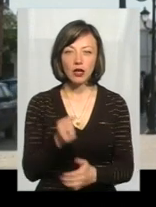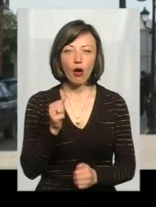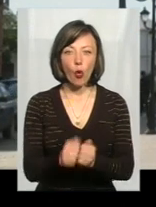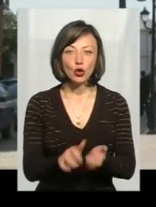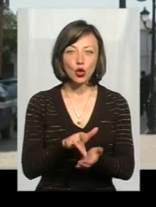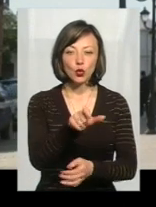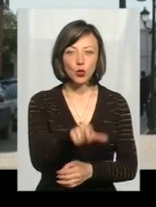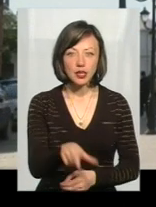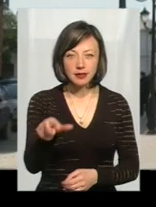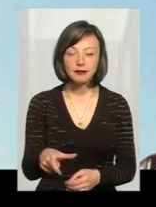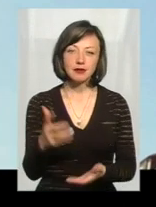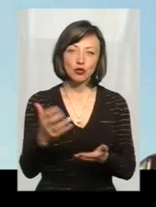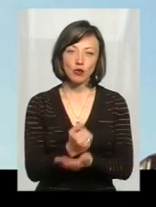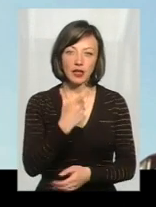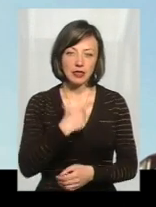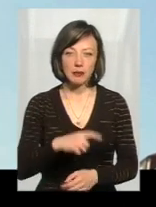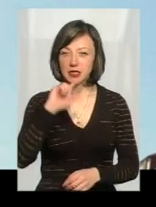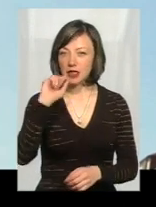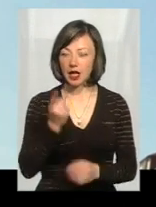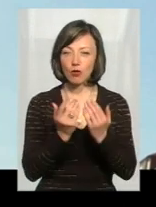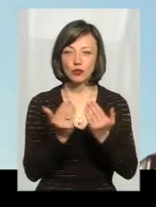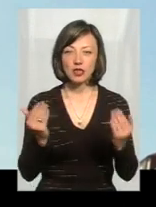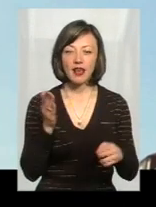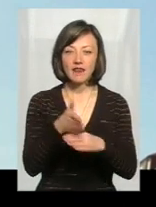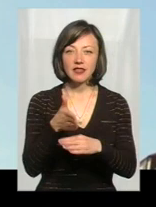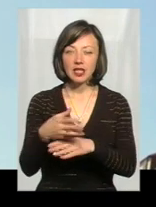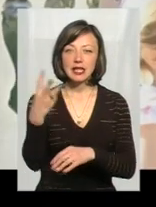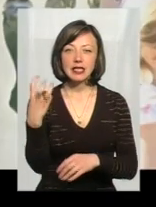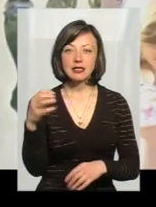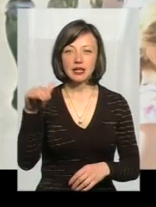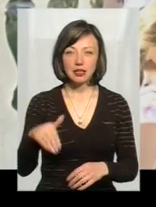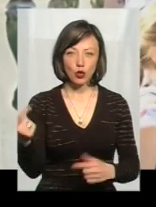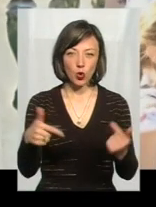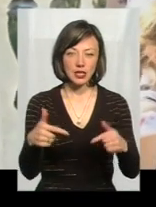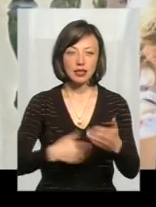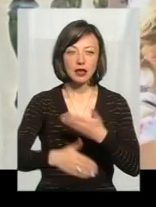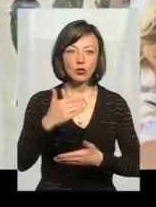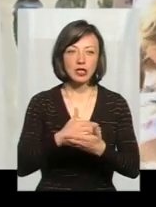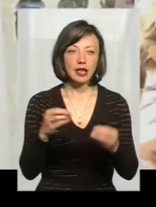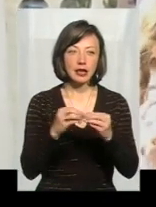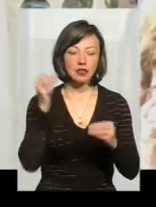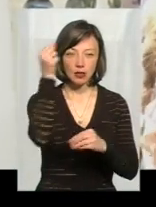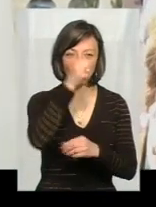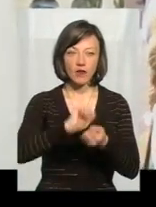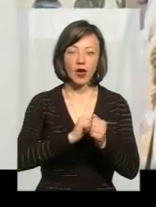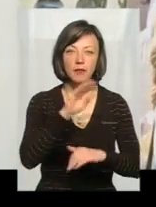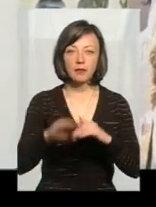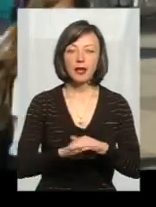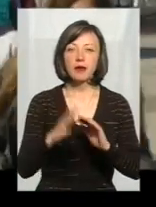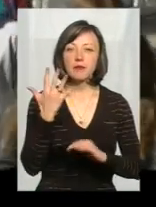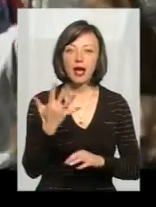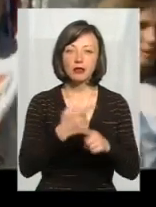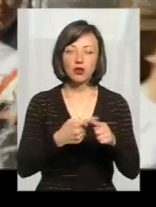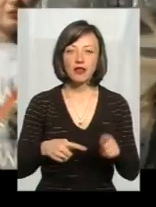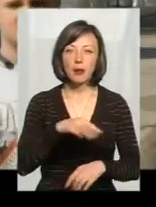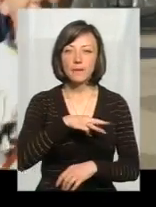турист знайшов щось для себе. За рік музеї міста відвідує 300 тисяч гостей. А за останні 10 років у Кам'янці побувало 5,5